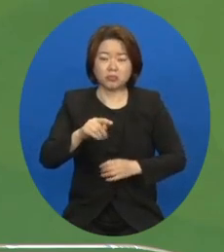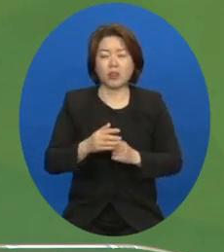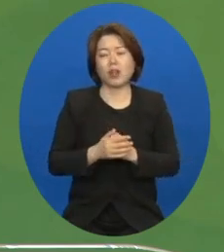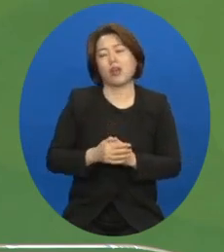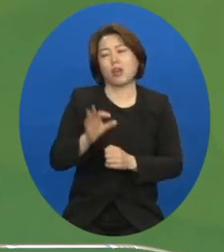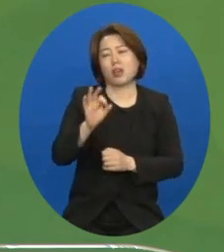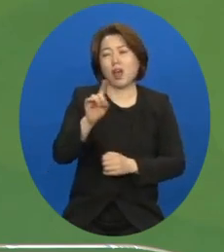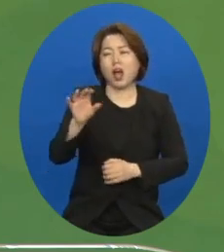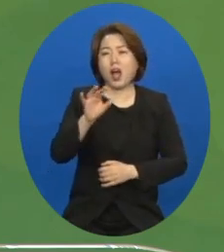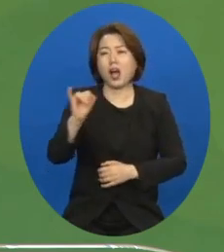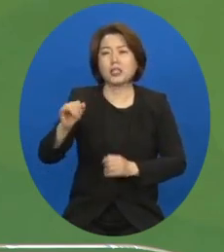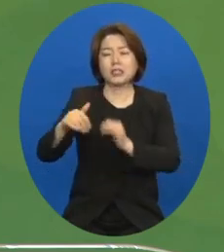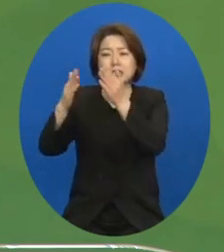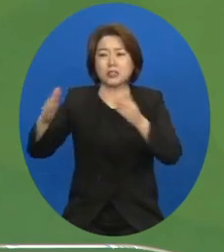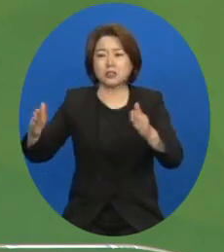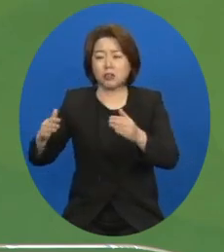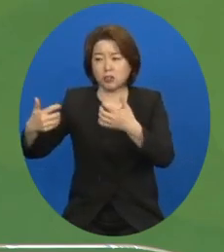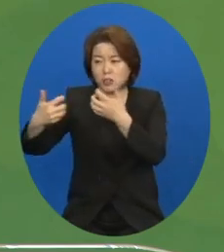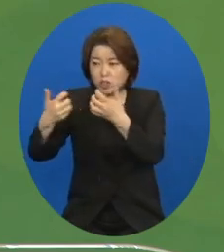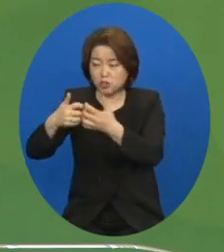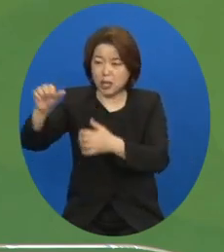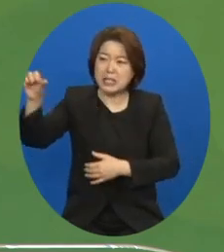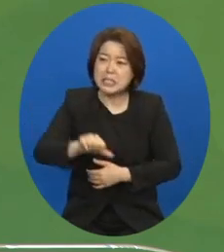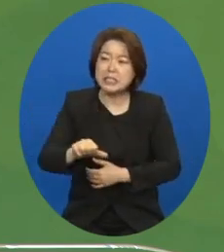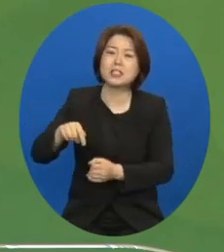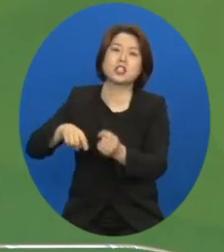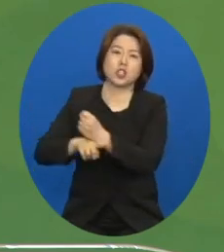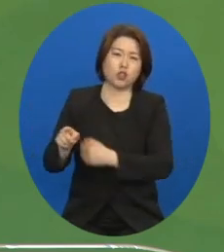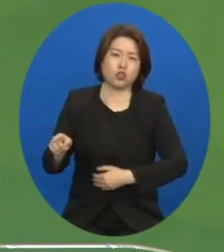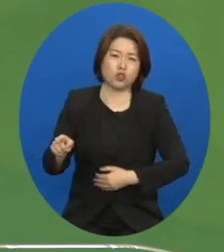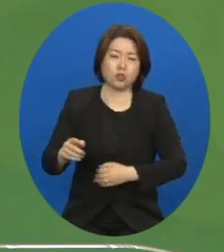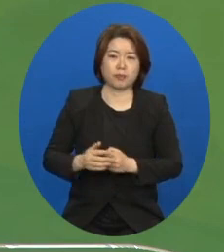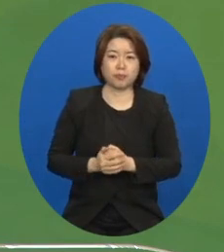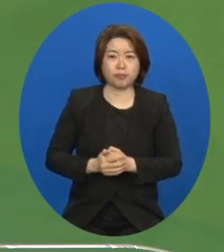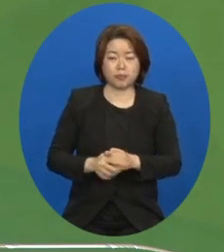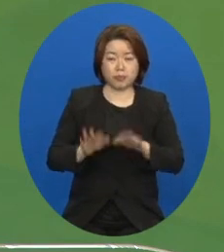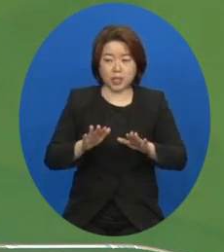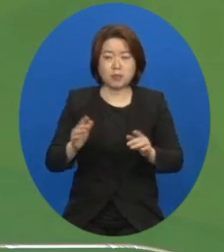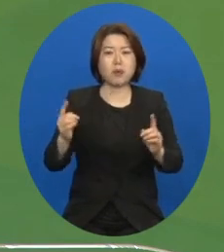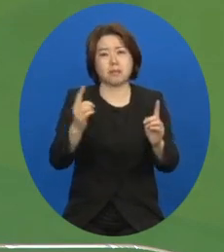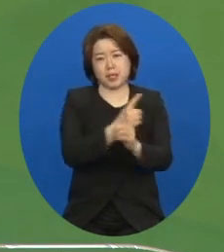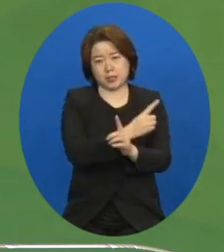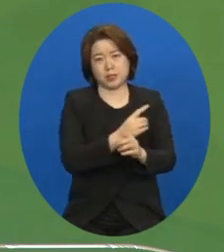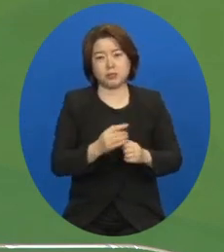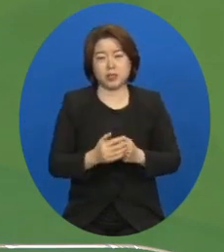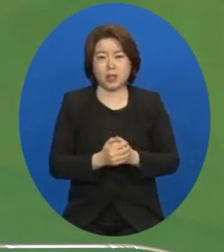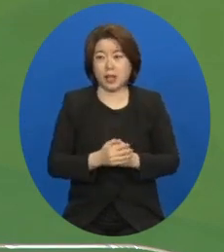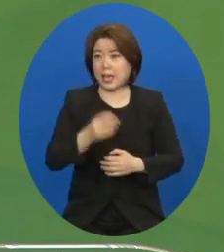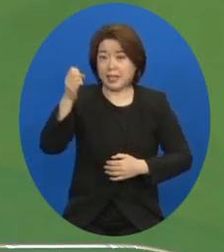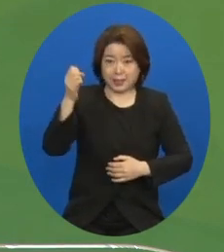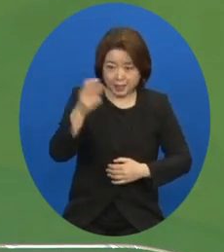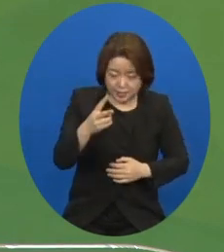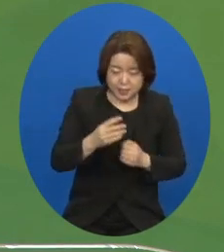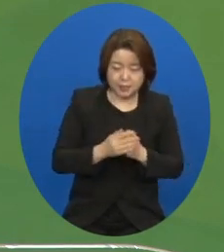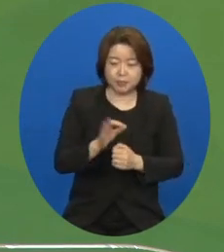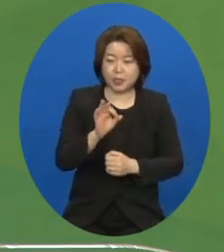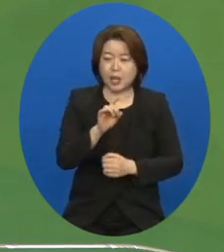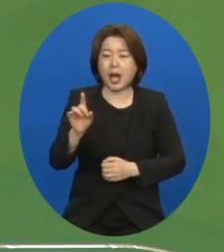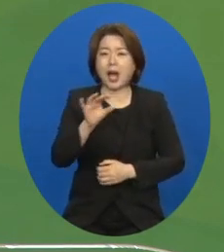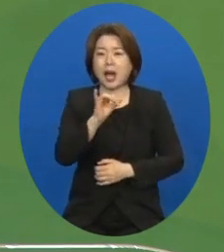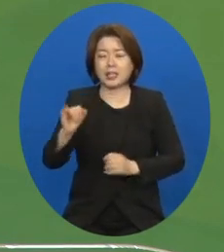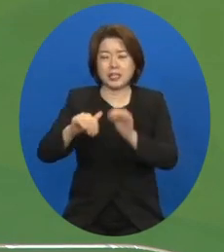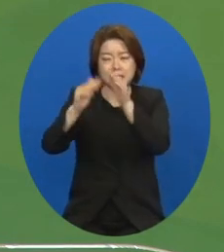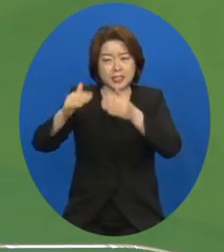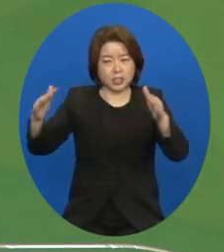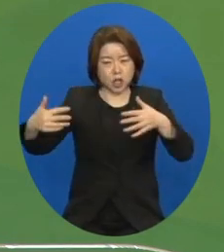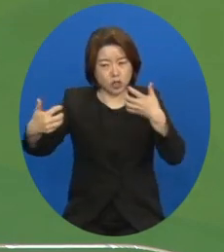아이성 전투의 실패 이유였습니다. 그런데 이제는 완전히 달라졌어요. 다시 아이성 전투를 하게 될 때